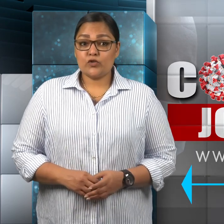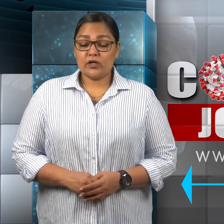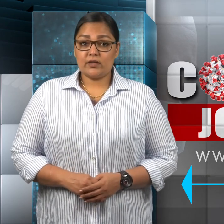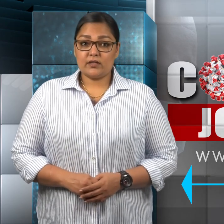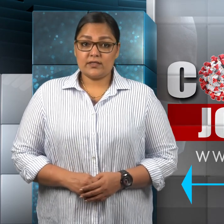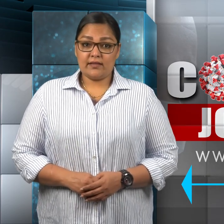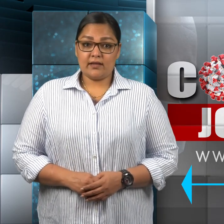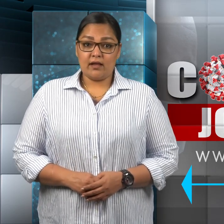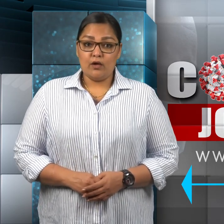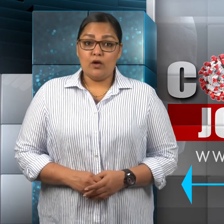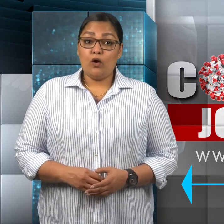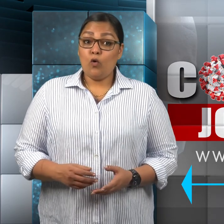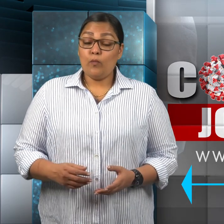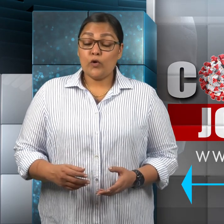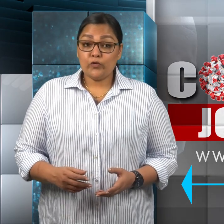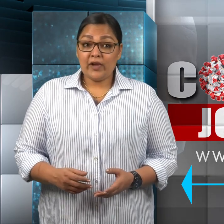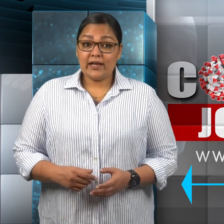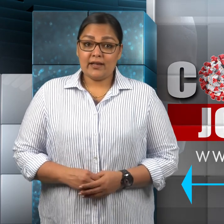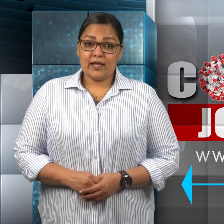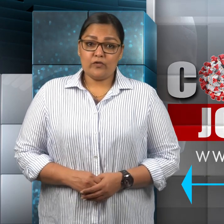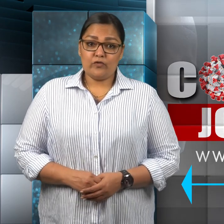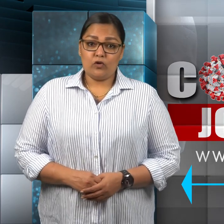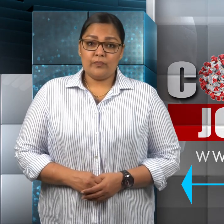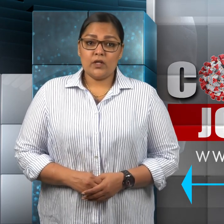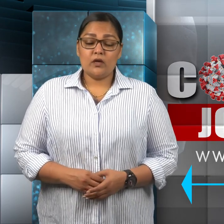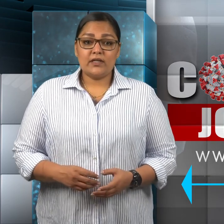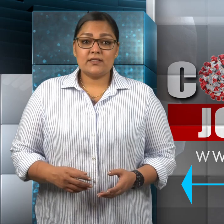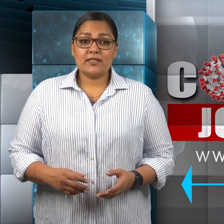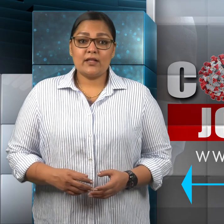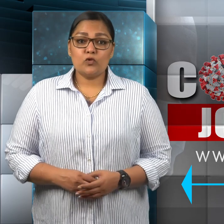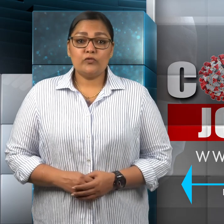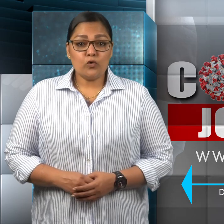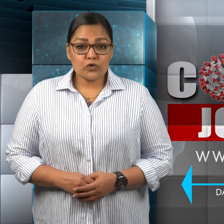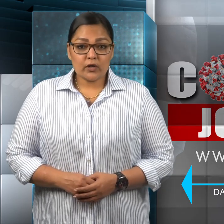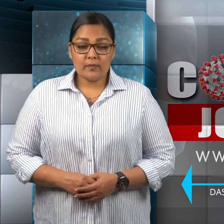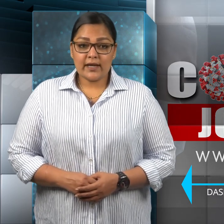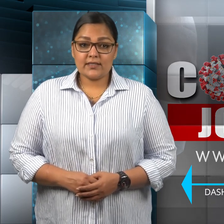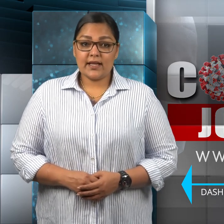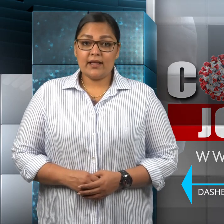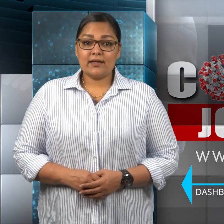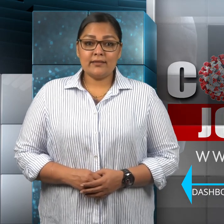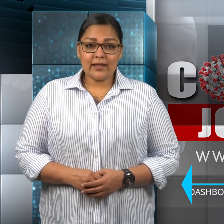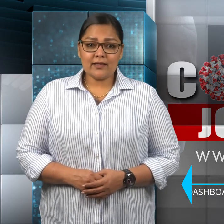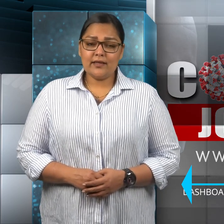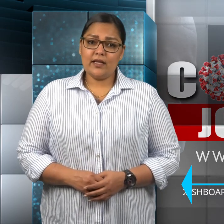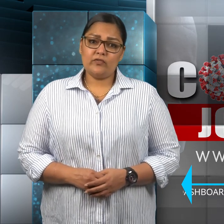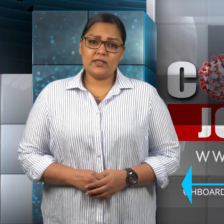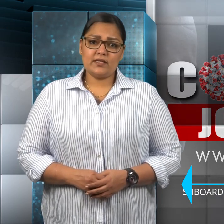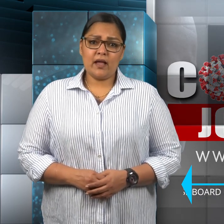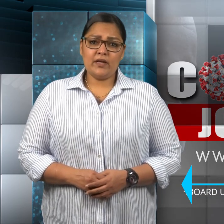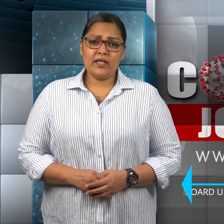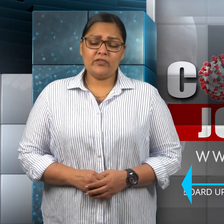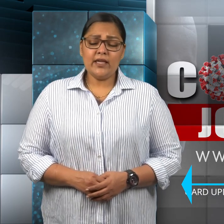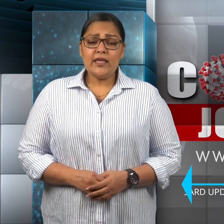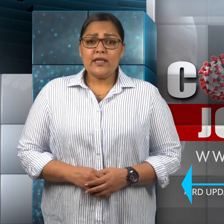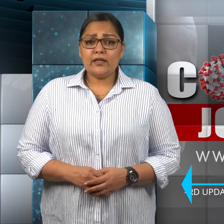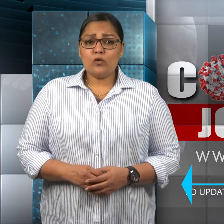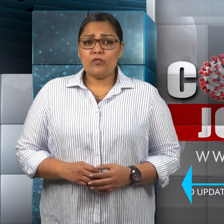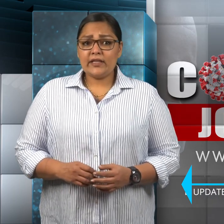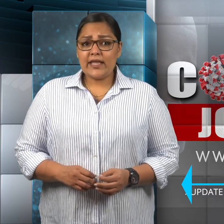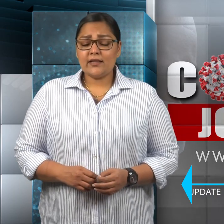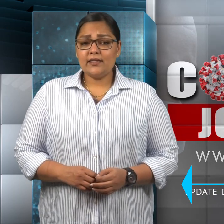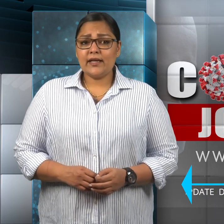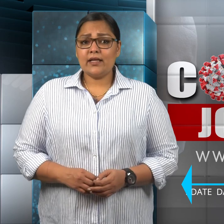verschillende zorgcentra. Ook mortuaria raken vol. Wat het staatshoofd ook zorgen baart zijn de hardnekkige delen van de samenleving